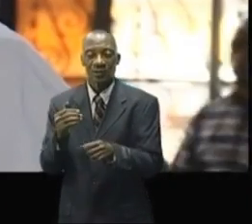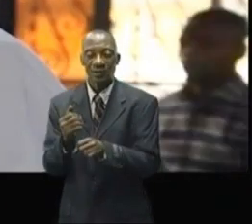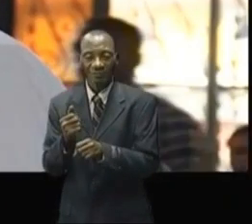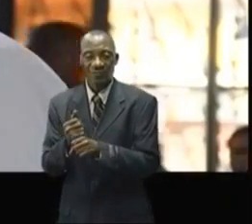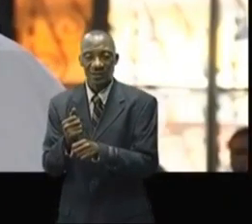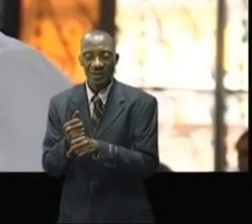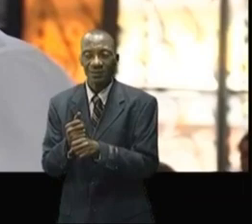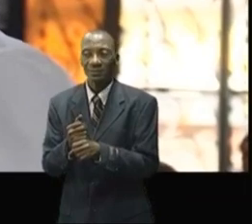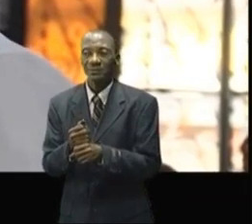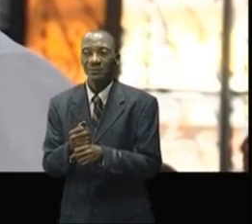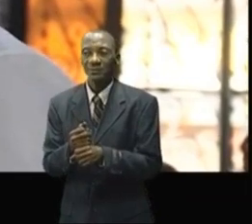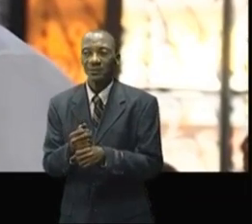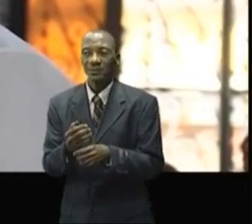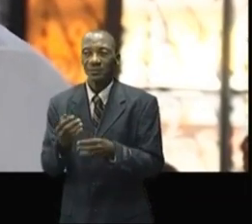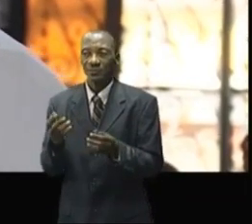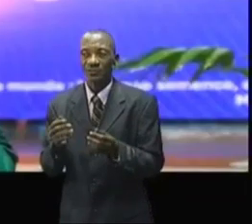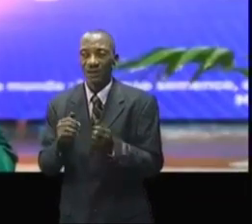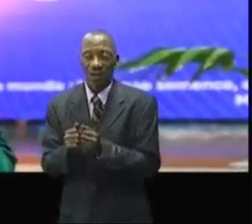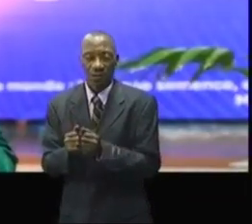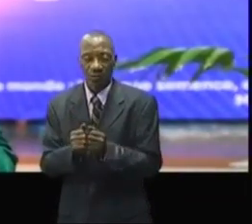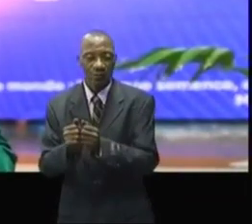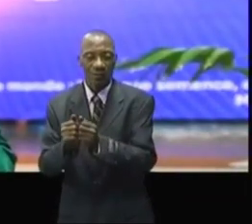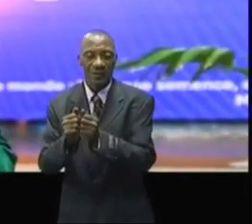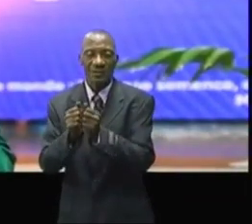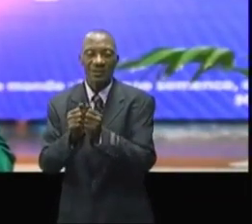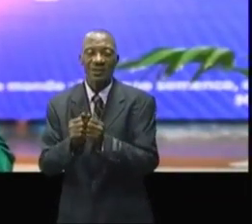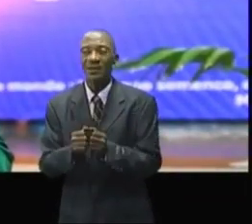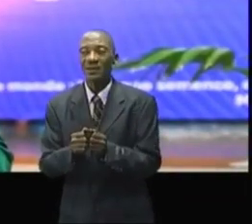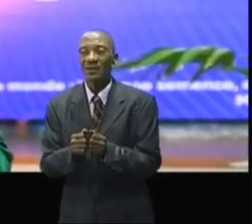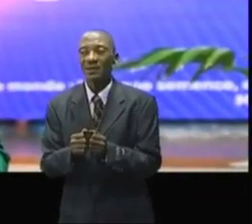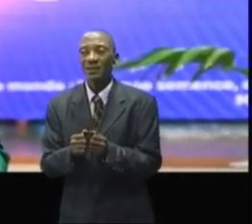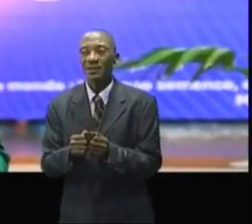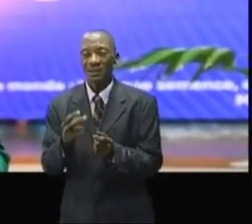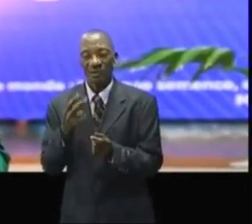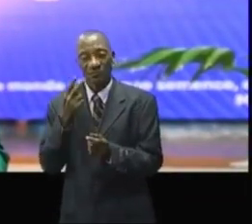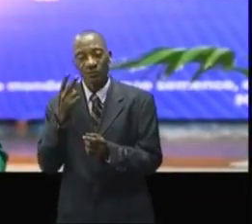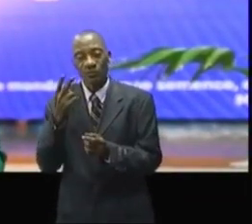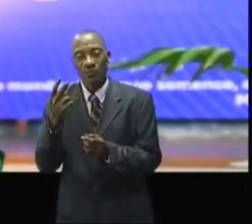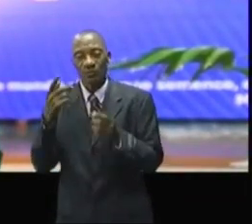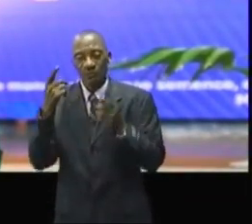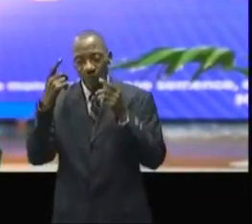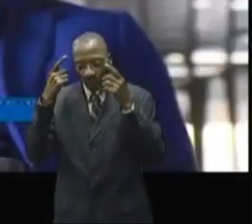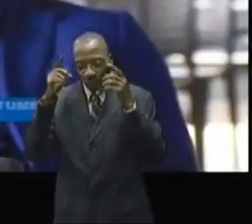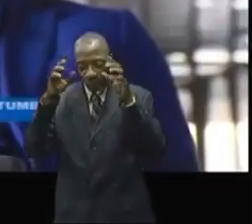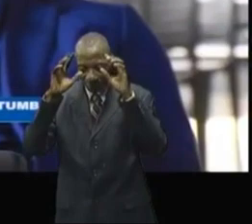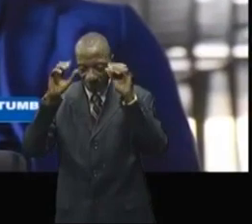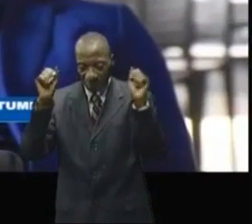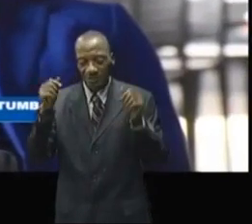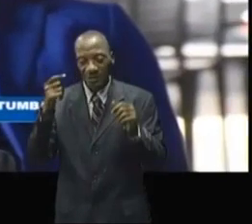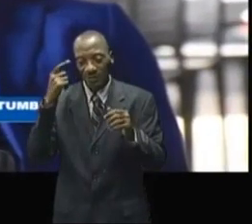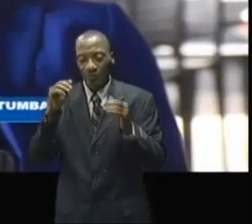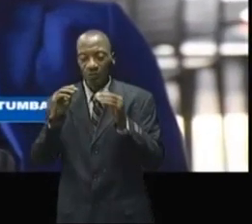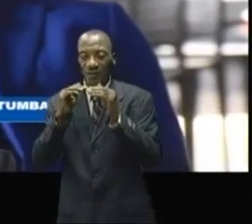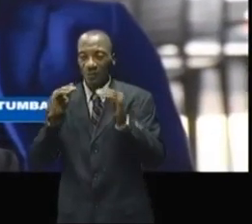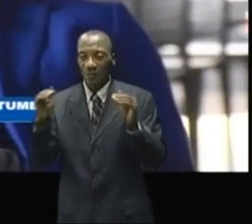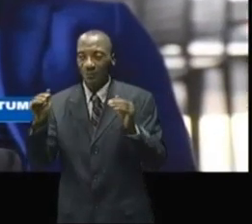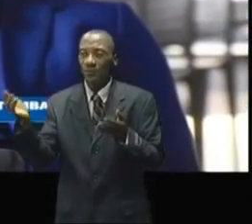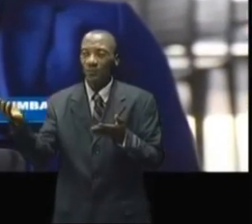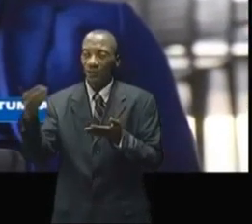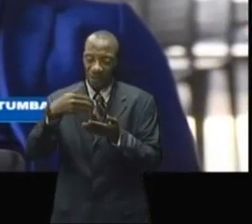et d'accompagner la vision reçue par la princesse Adèle Kainda Maïna pour que la paix soit restaurée sur toute